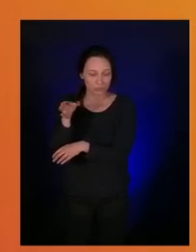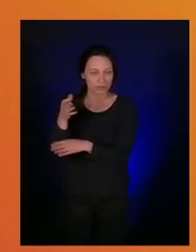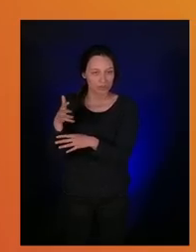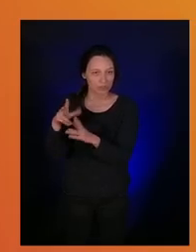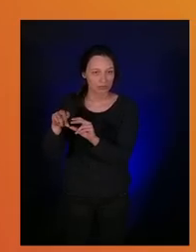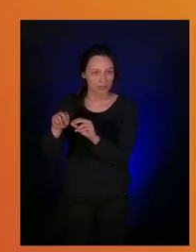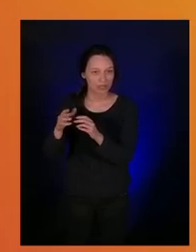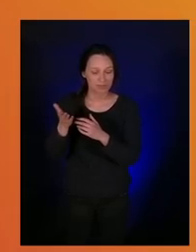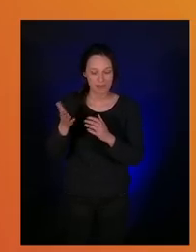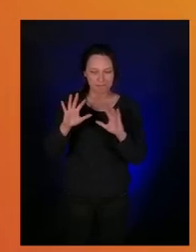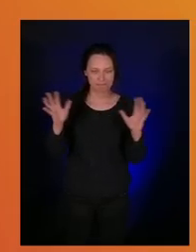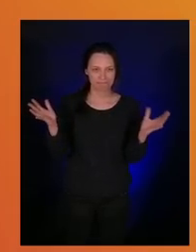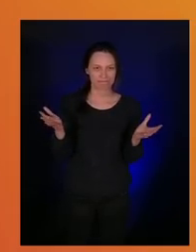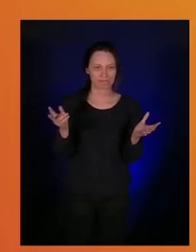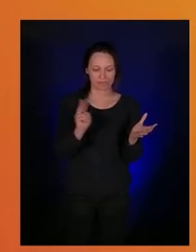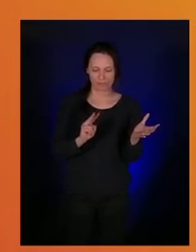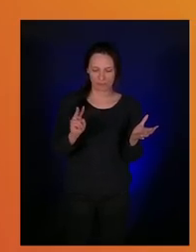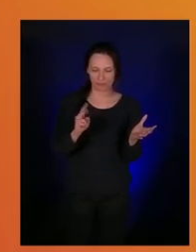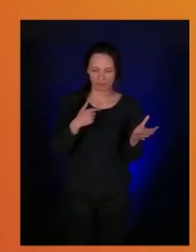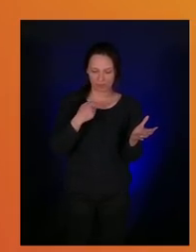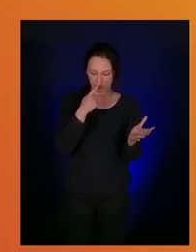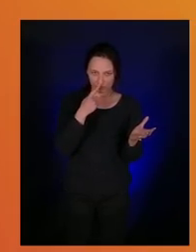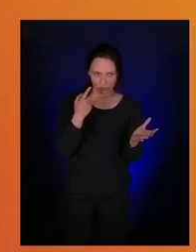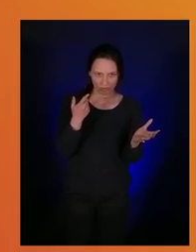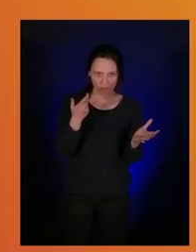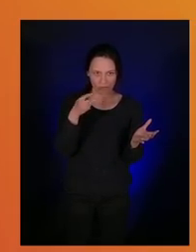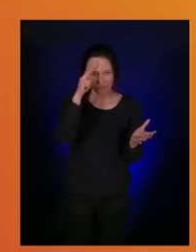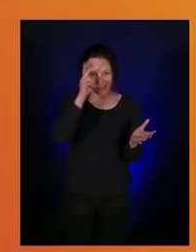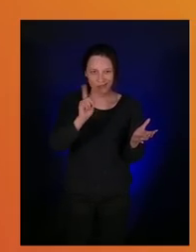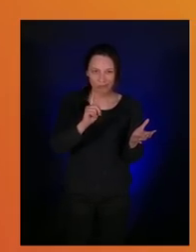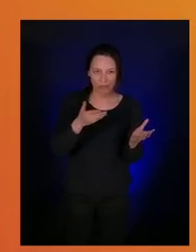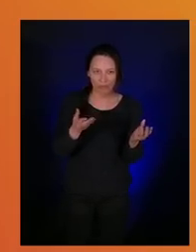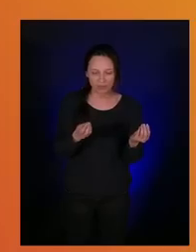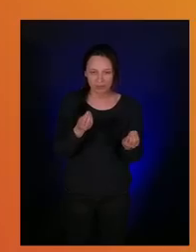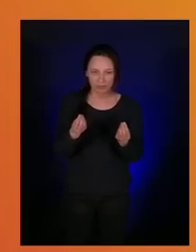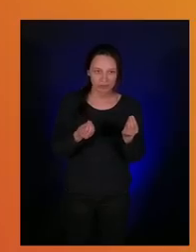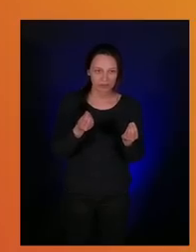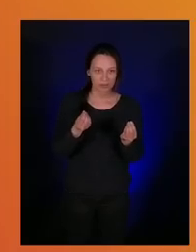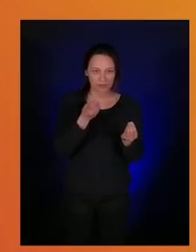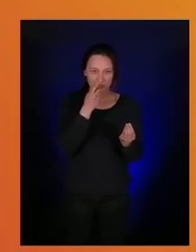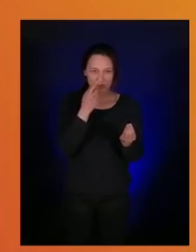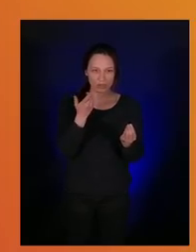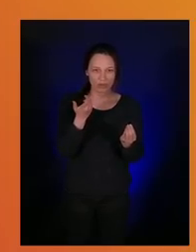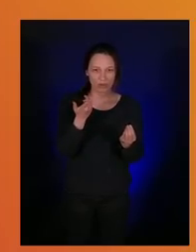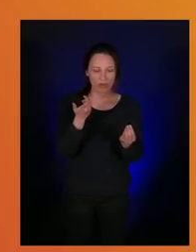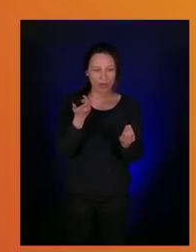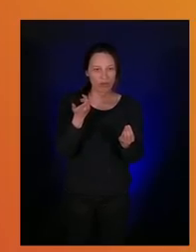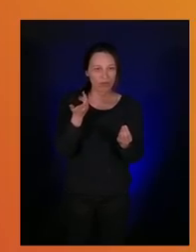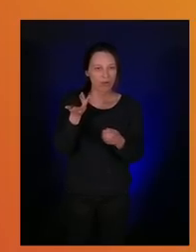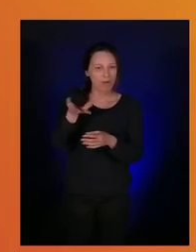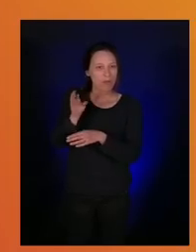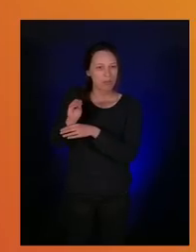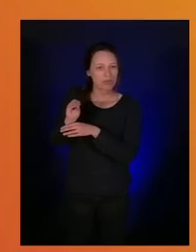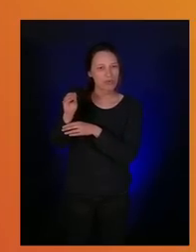je ne vais pas dire ridicule pour ne pas blesser tout le monde, mais très en deçà de la réalité des pensions moyennes que touchent